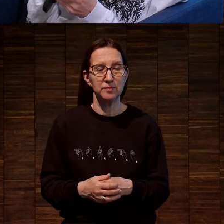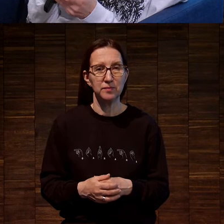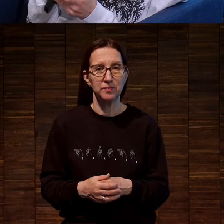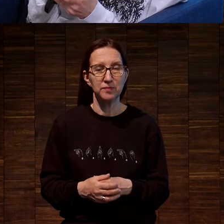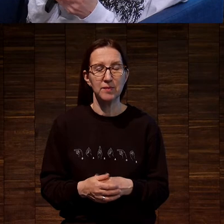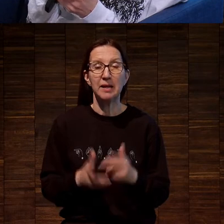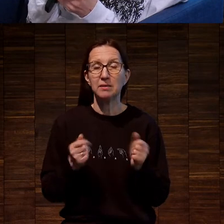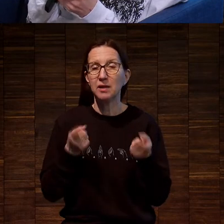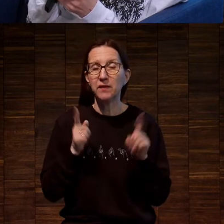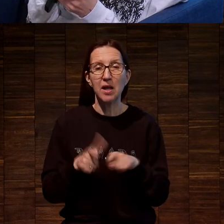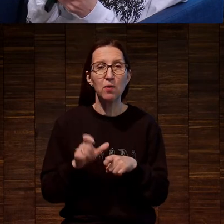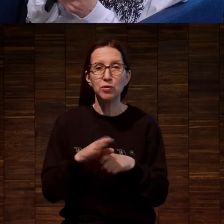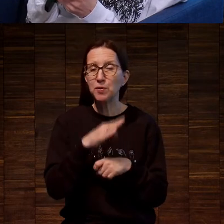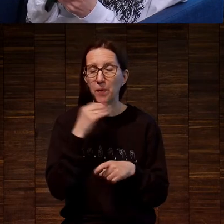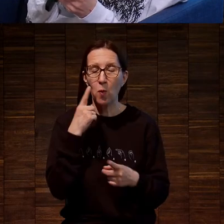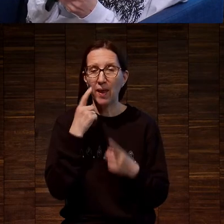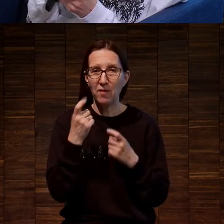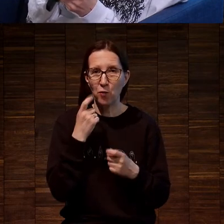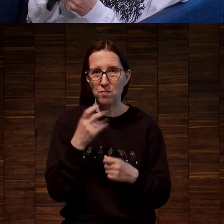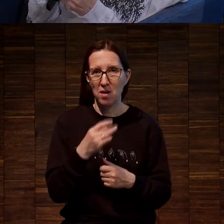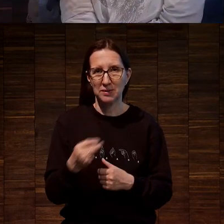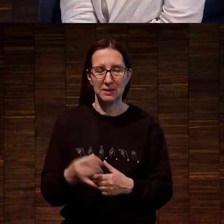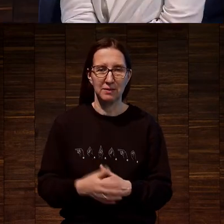Слишком много информации для моей головы.